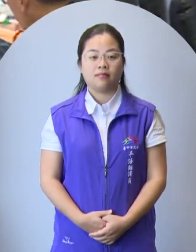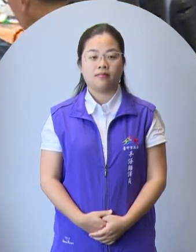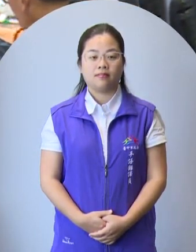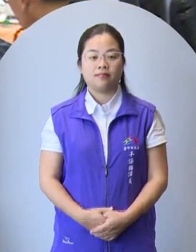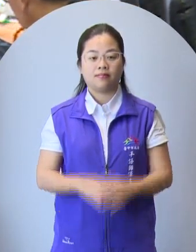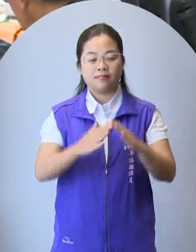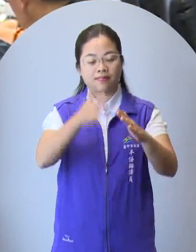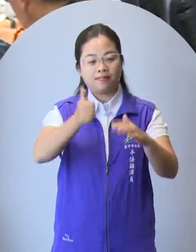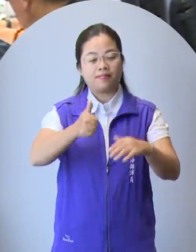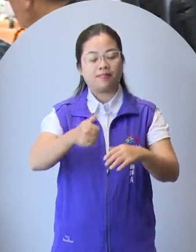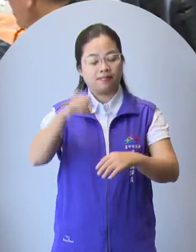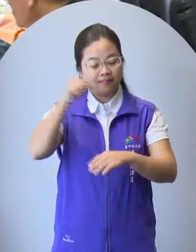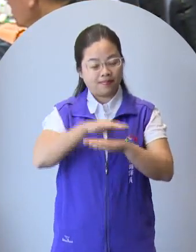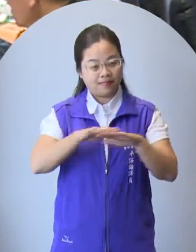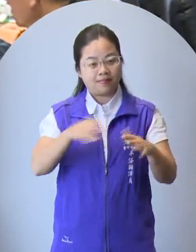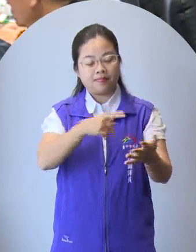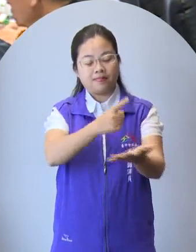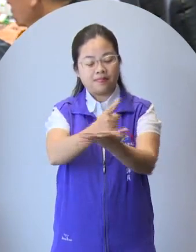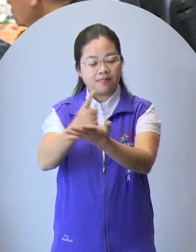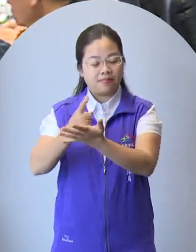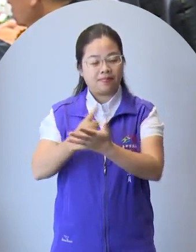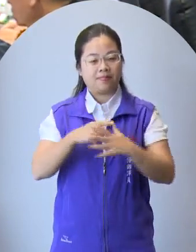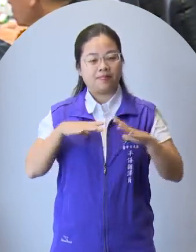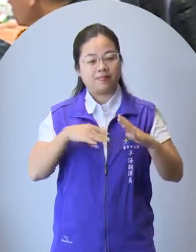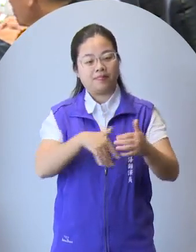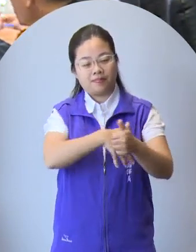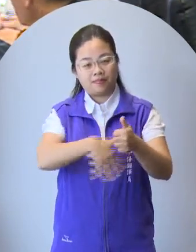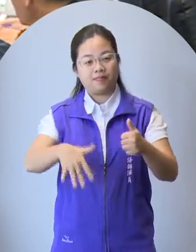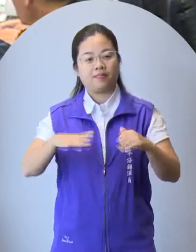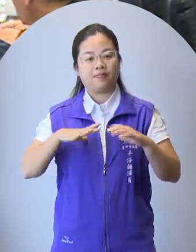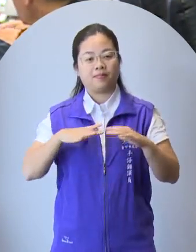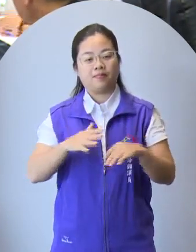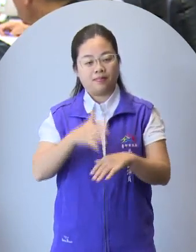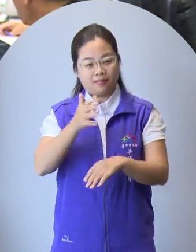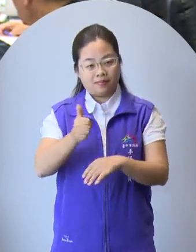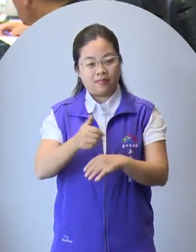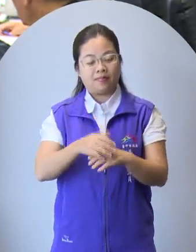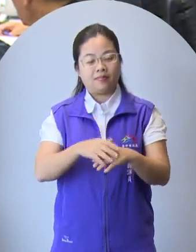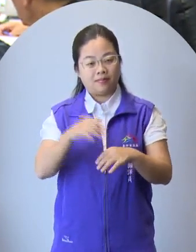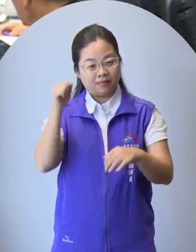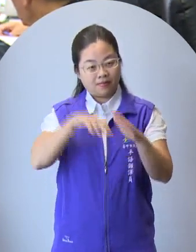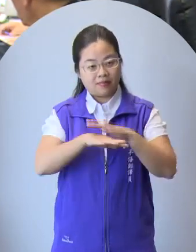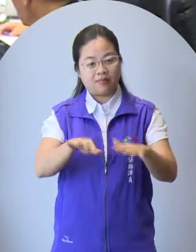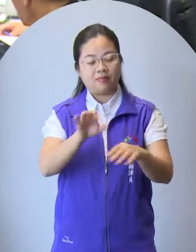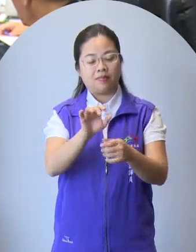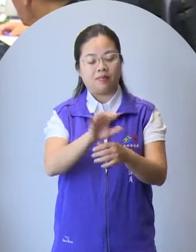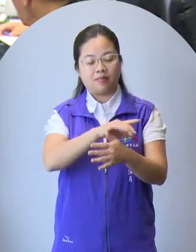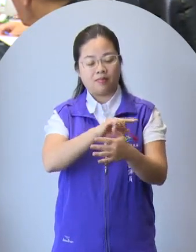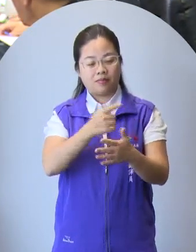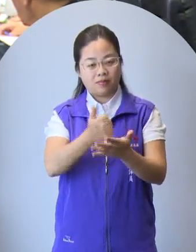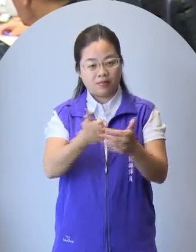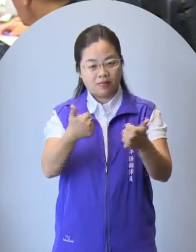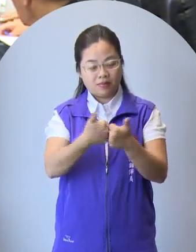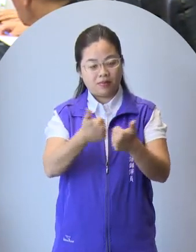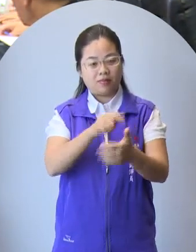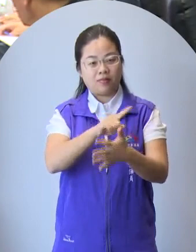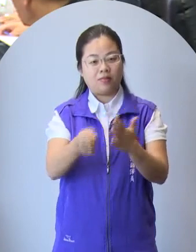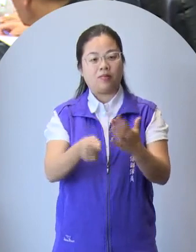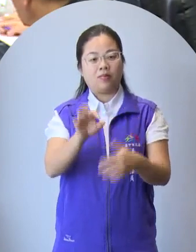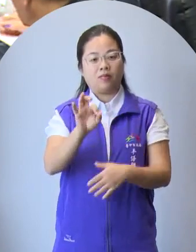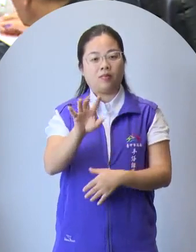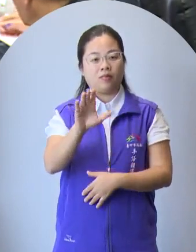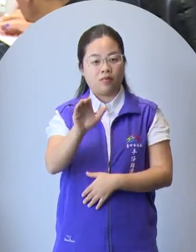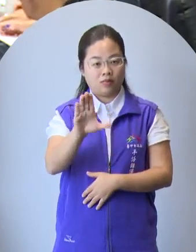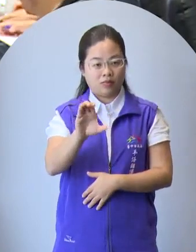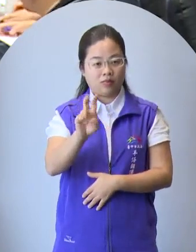市长早，各位与会首长、区长及媒体朋友们早。召开台中市政府第592次市政会议，恭请主席致